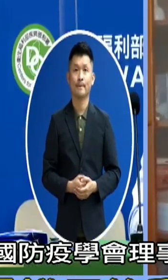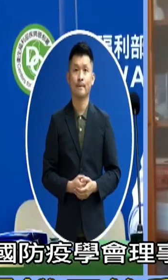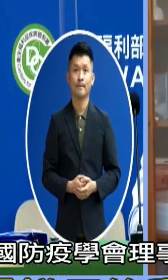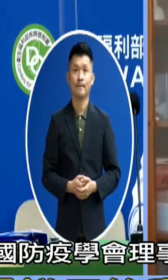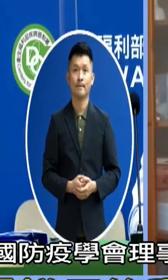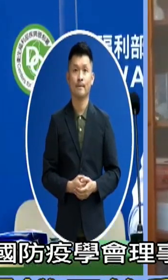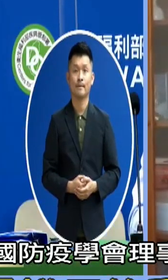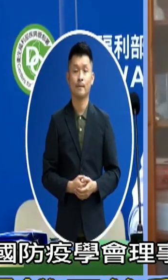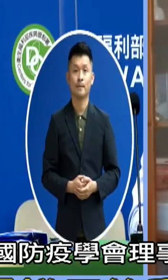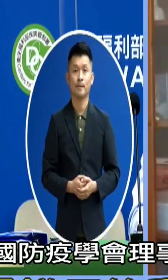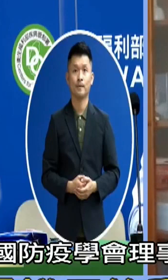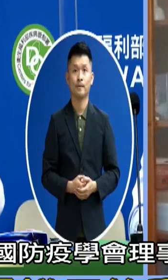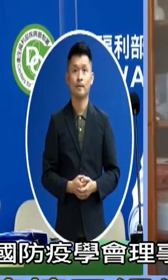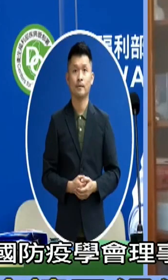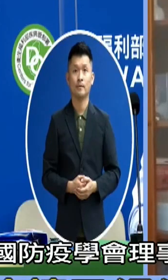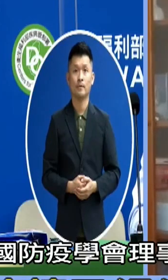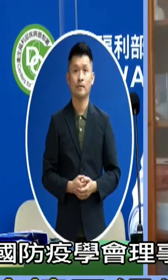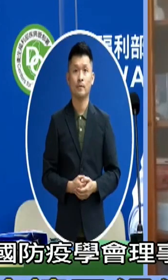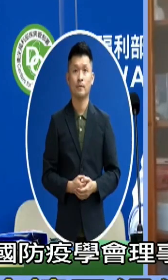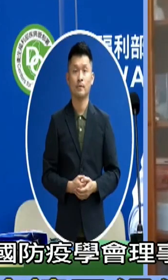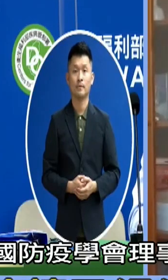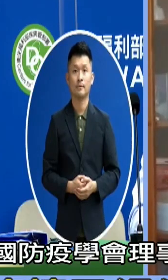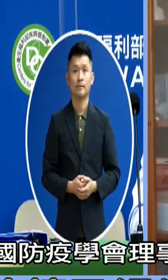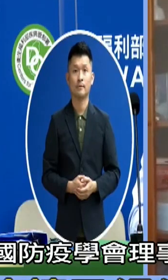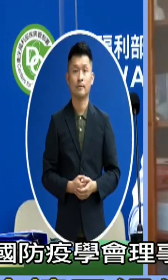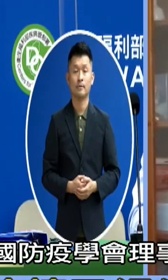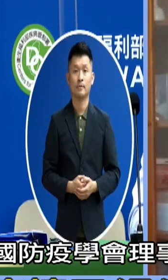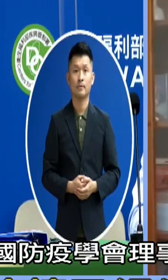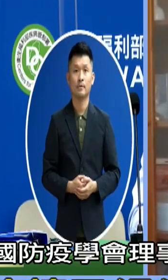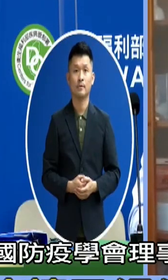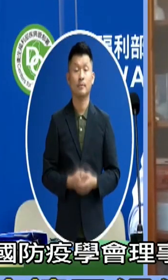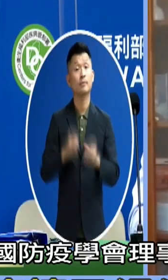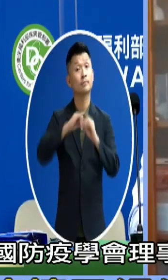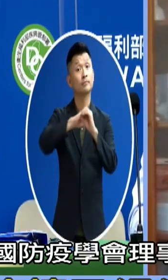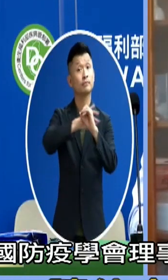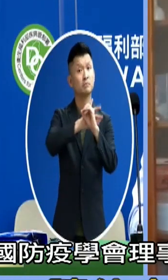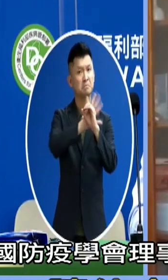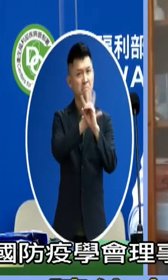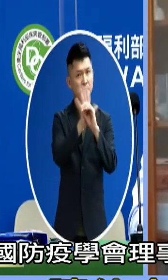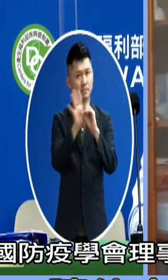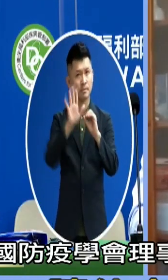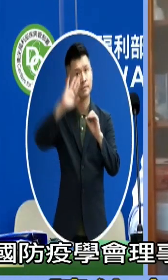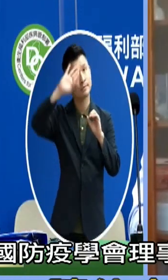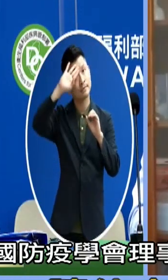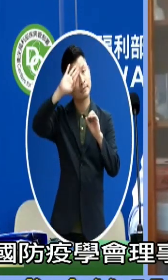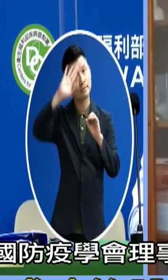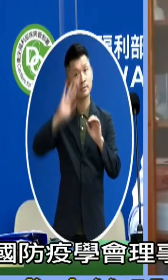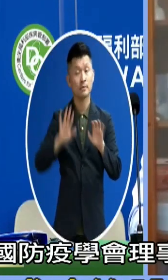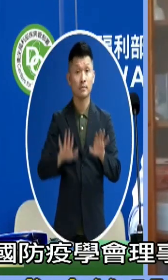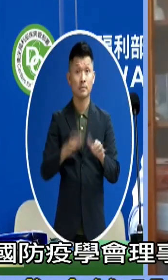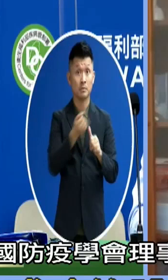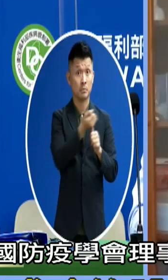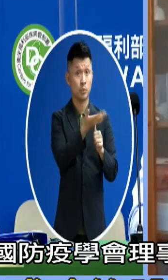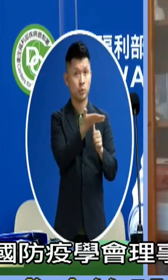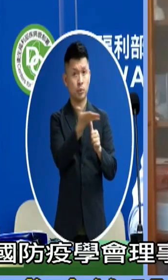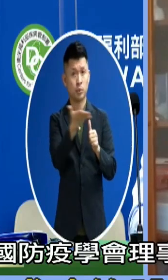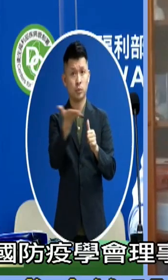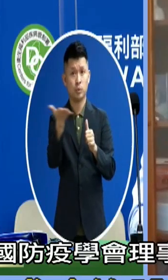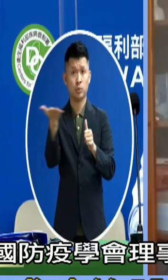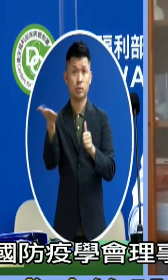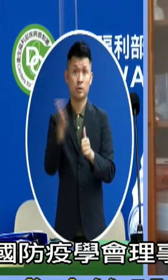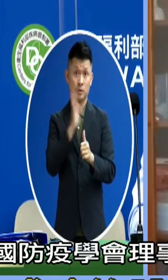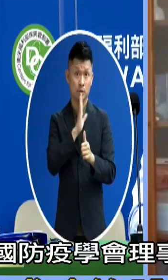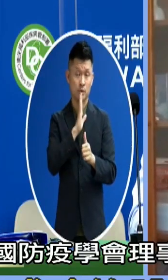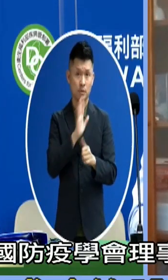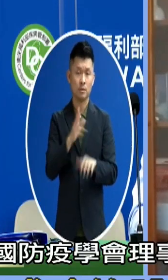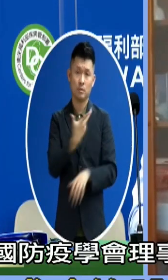来创造一个疫情已经缓解的一个假象，让他支持的候选人能够成功的